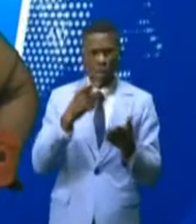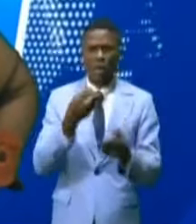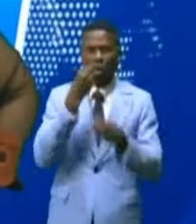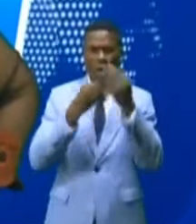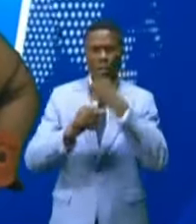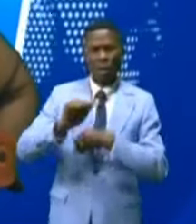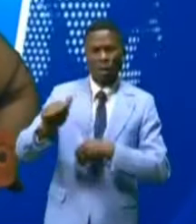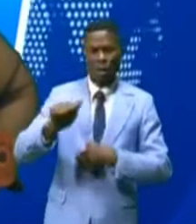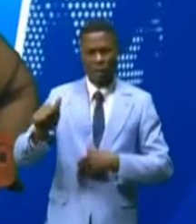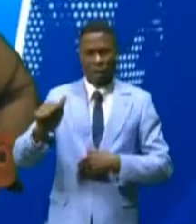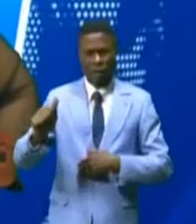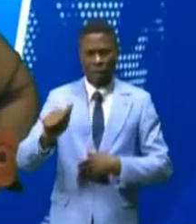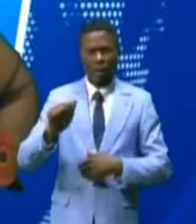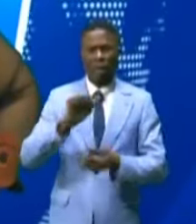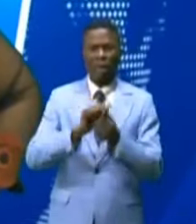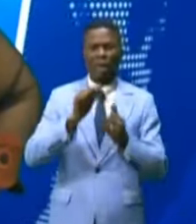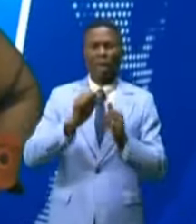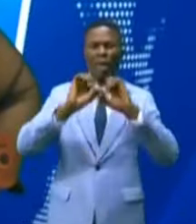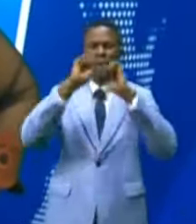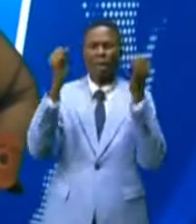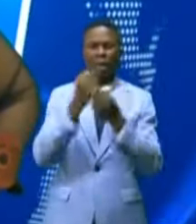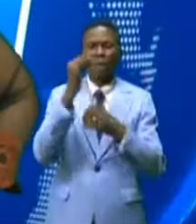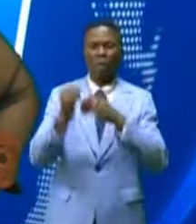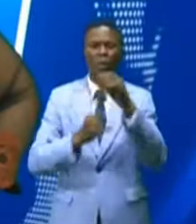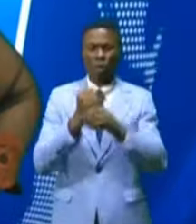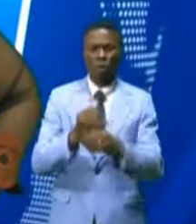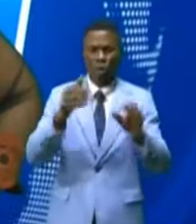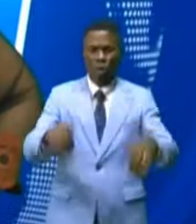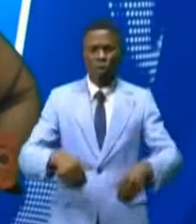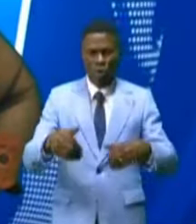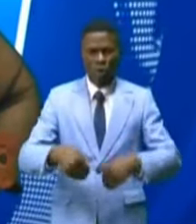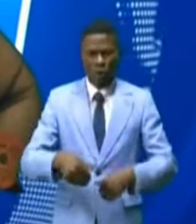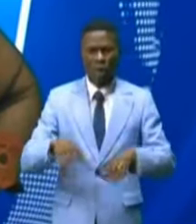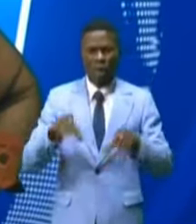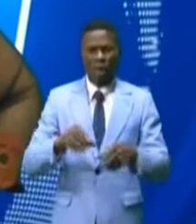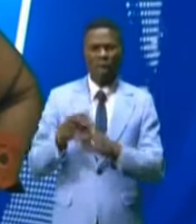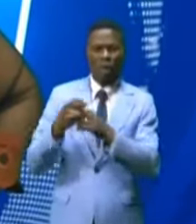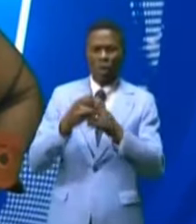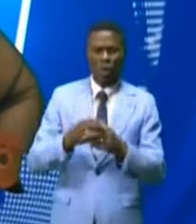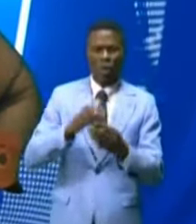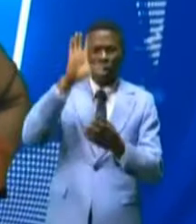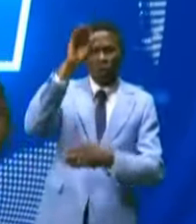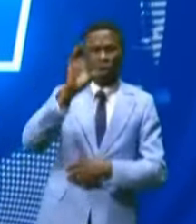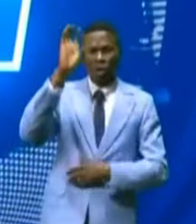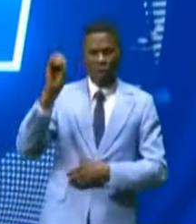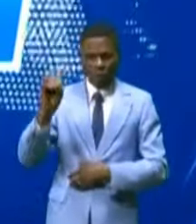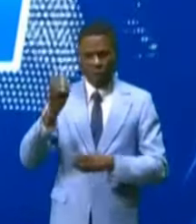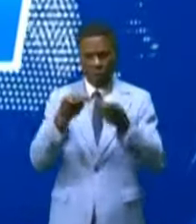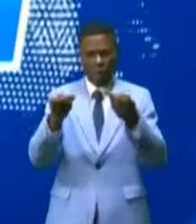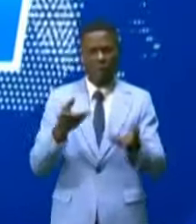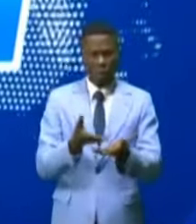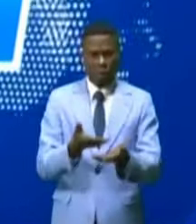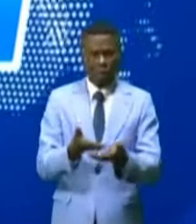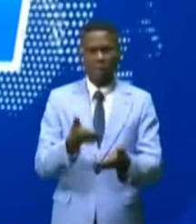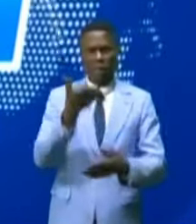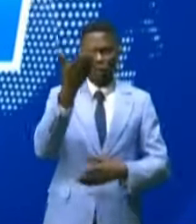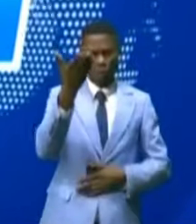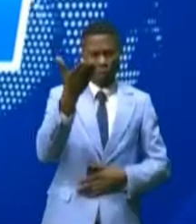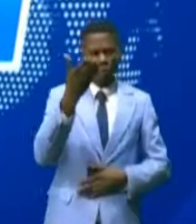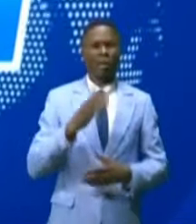l'autosuffisance alimentaire. L'Institut international de l'agriculture tropicale a supervisé la récolte sur ce site. C'est un reportage de la RTNC Sud